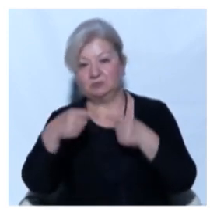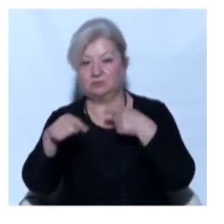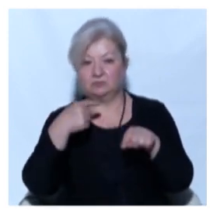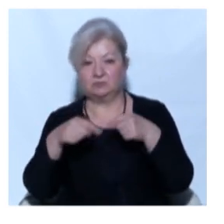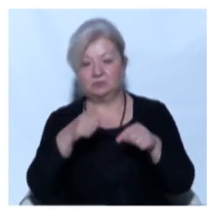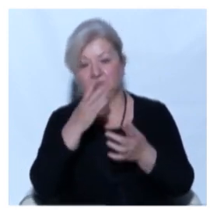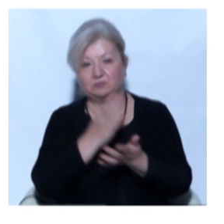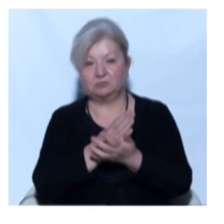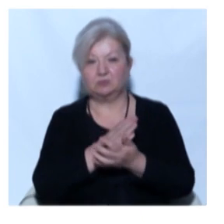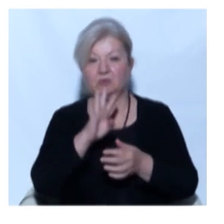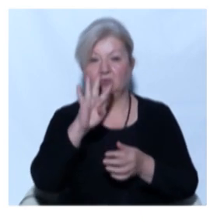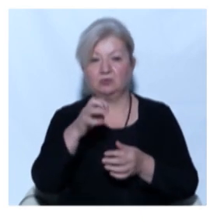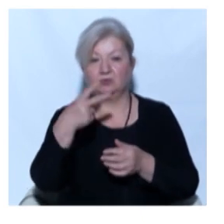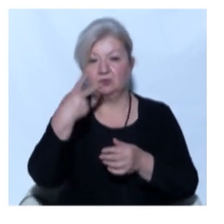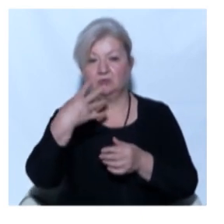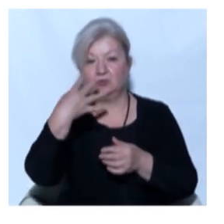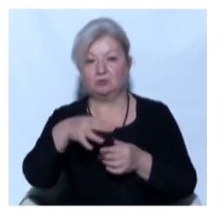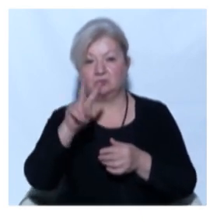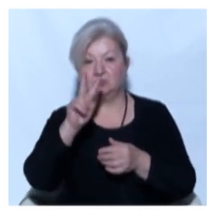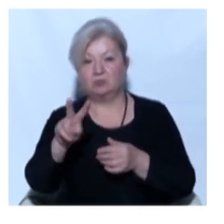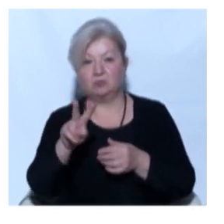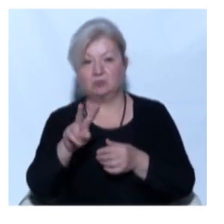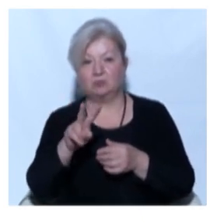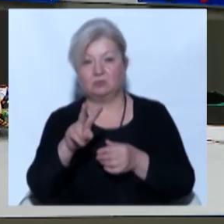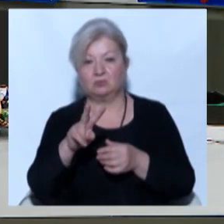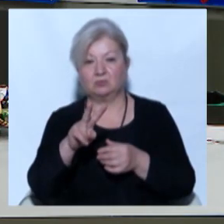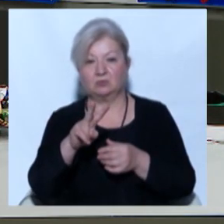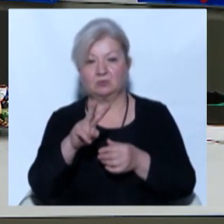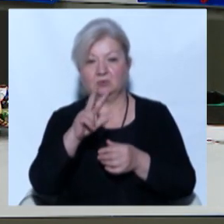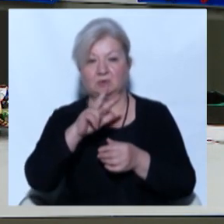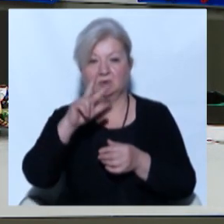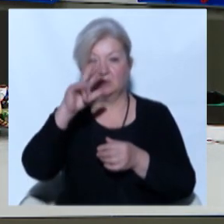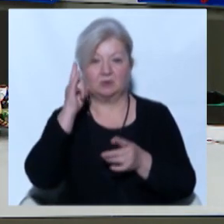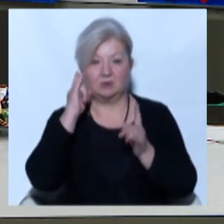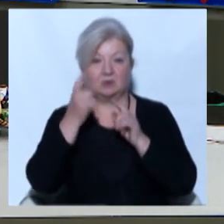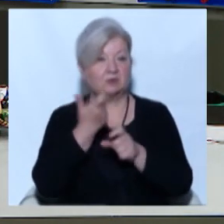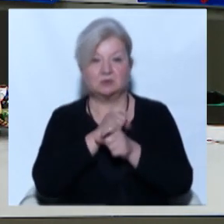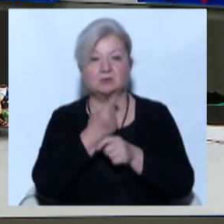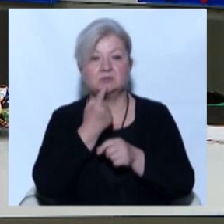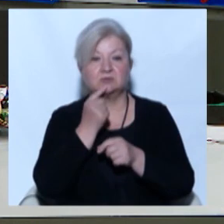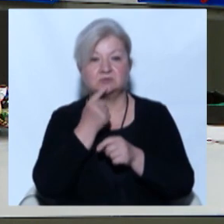ნახოთ აბა იგზნობ თუ არა განსხვავებას. ეს არის 442 ჰერცი.